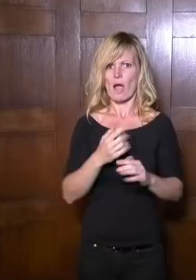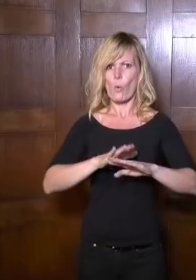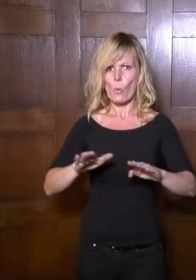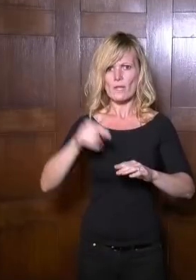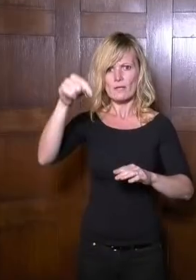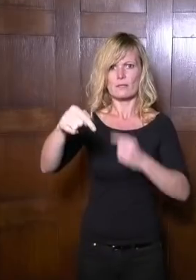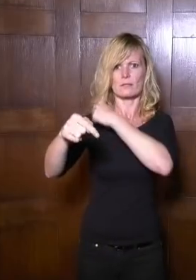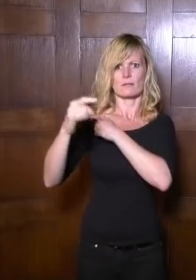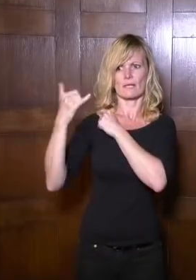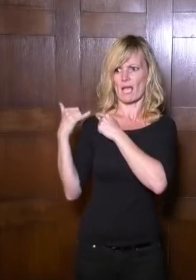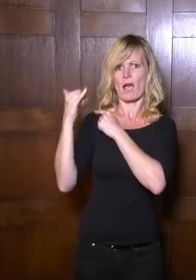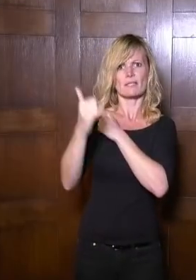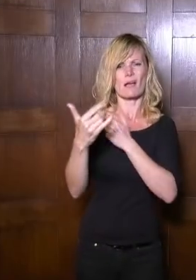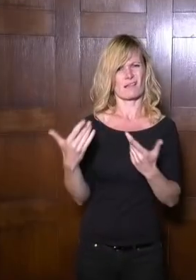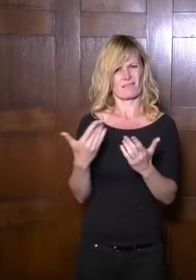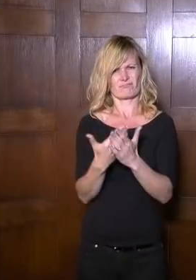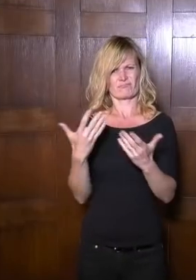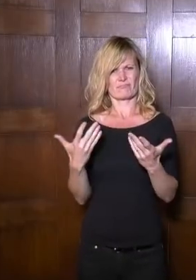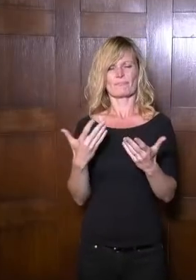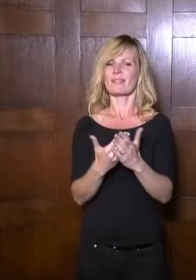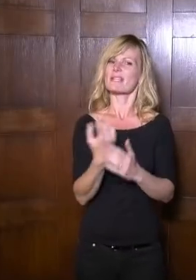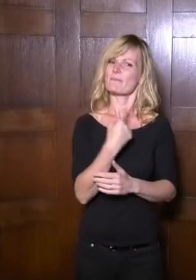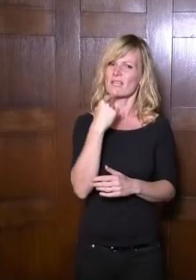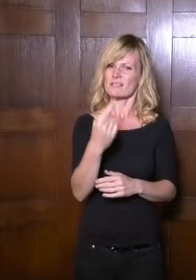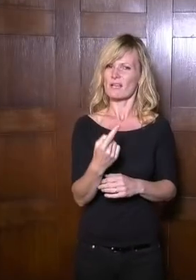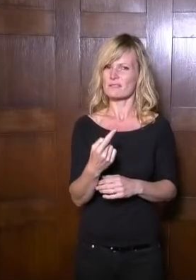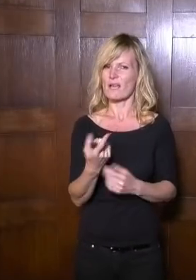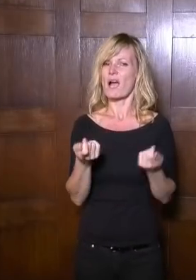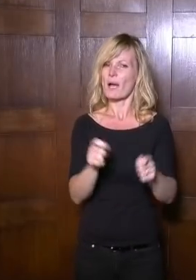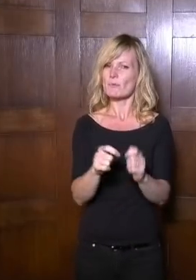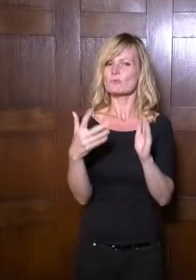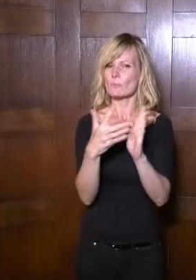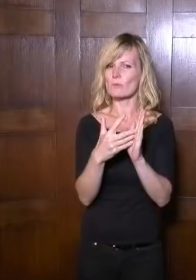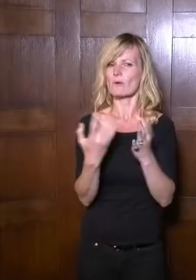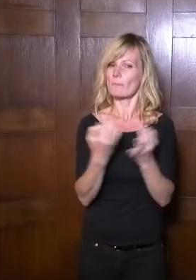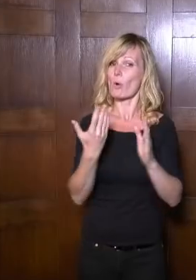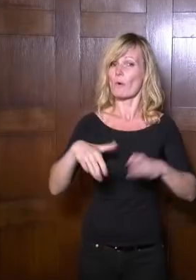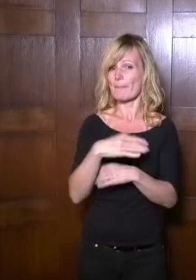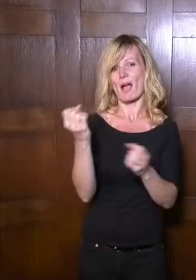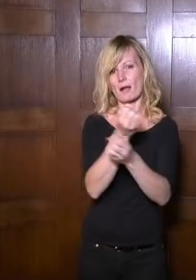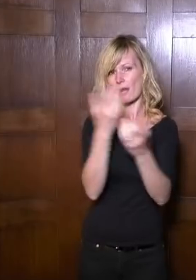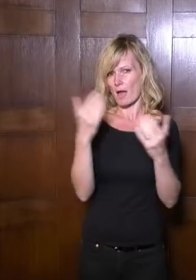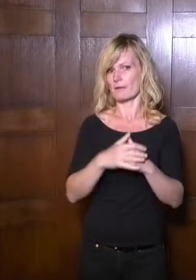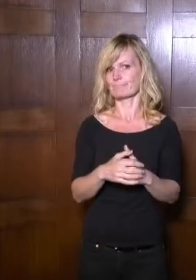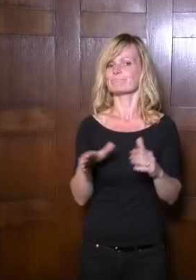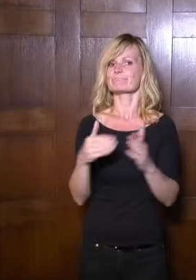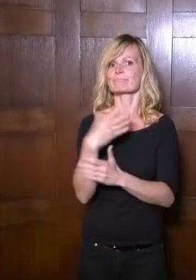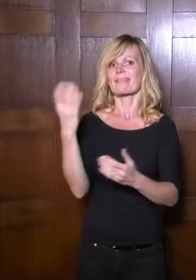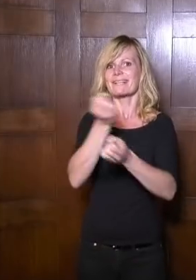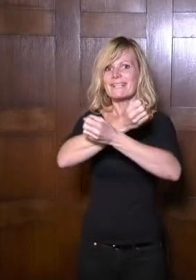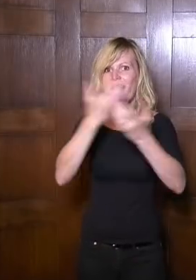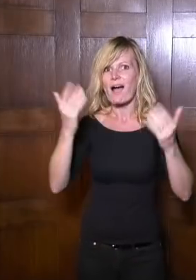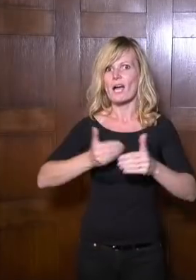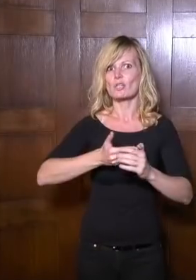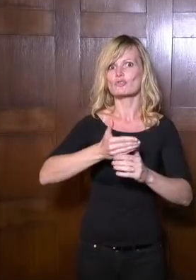Weswegen wir zumindest irgendwann gesagt haben, ja, Abschlussprüfungen, wir brauchen hier mehr Klarheit. Die Klarheit kam ein wenig spät. Viele